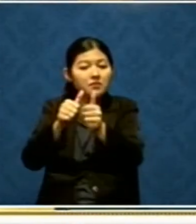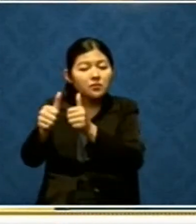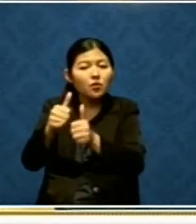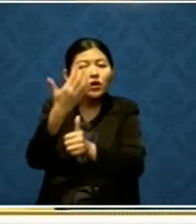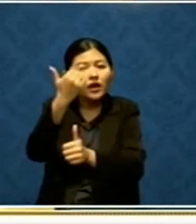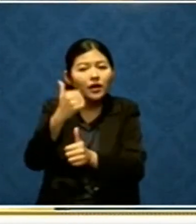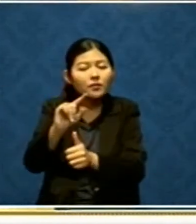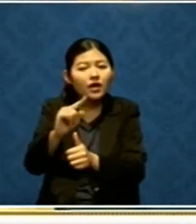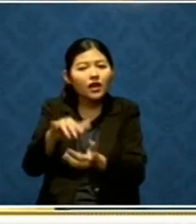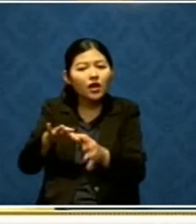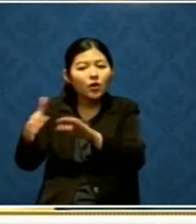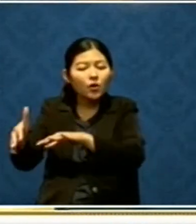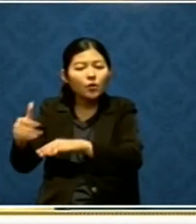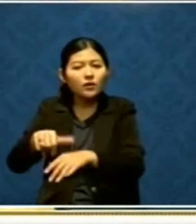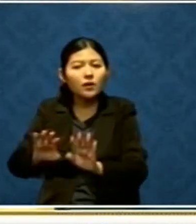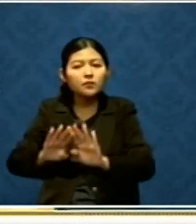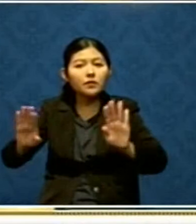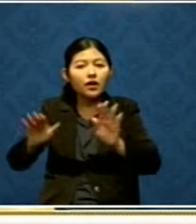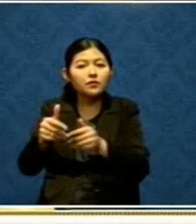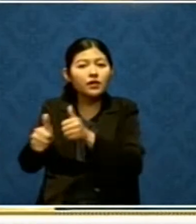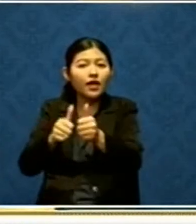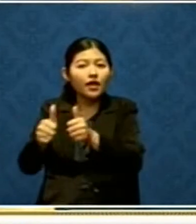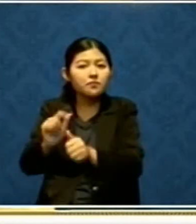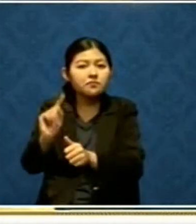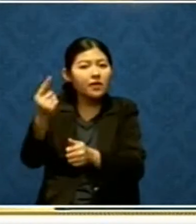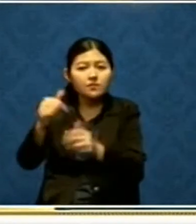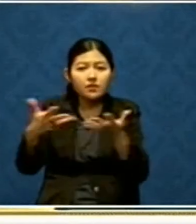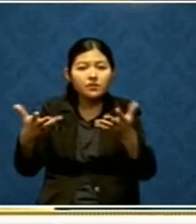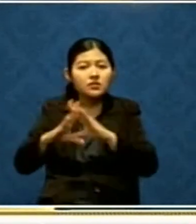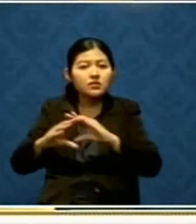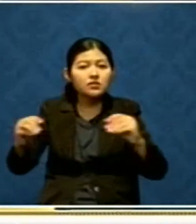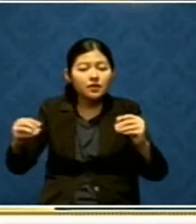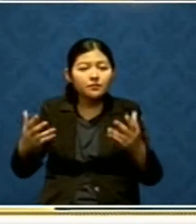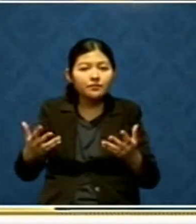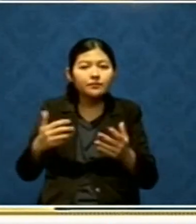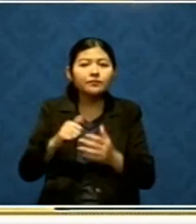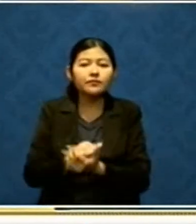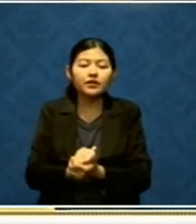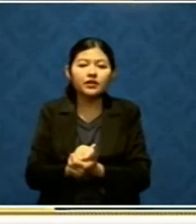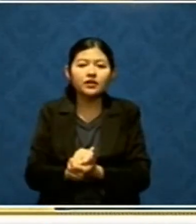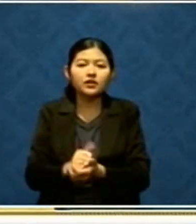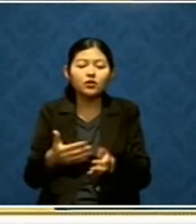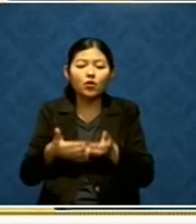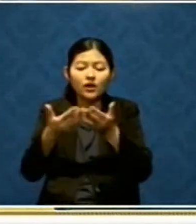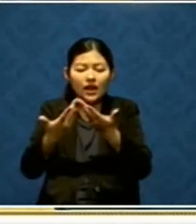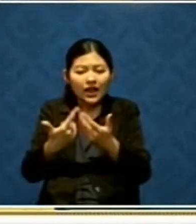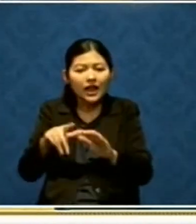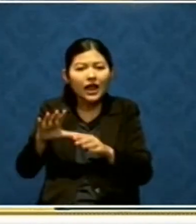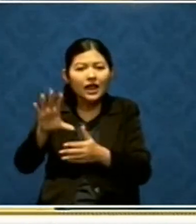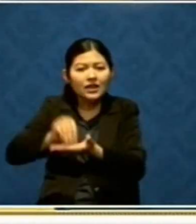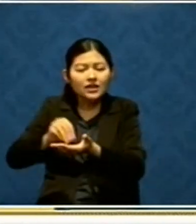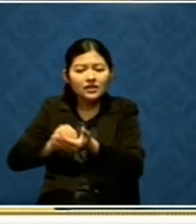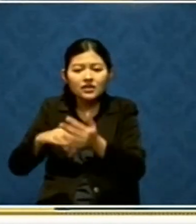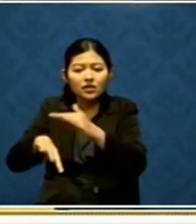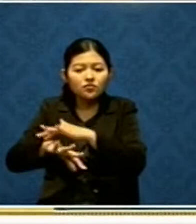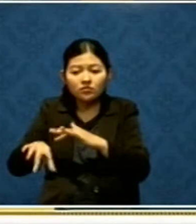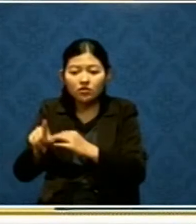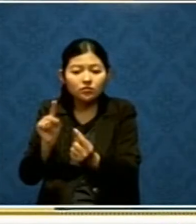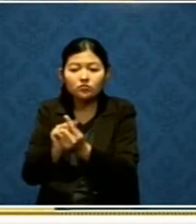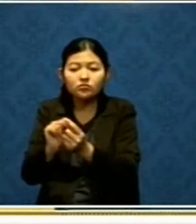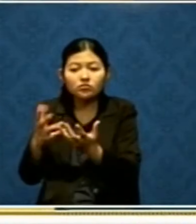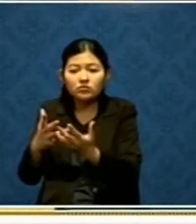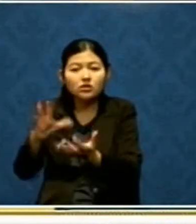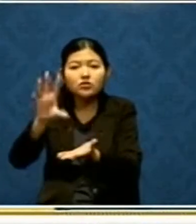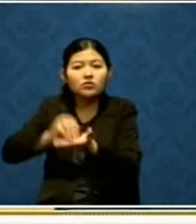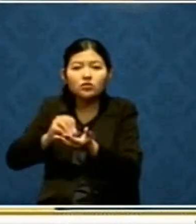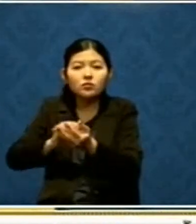ล้มการประมูลแล้วก็ไม่ยอมเปิดประมูลใหม่สักทีแถมล้มประมูลโดยที่บอกว่าเอกสารไม่ครบท่านประธานเอกสารไม่คร